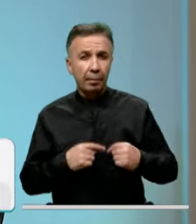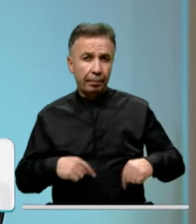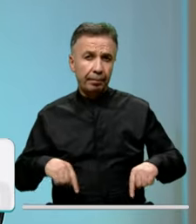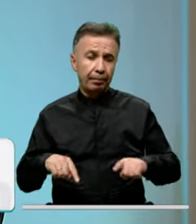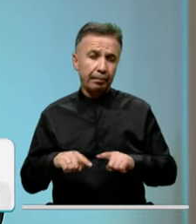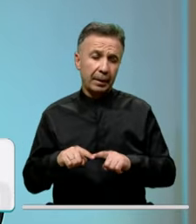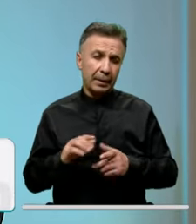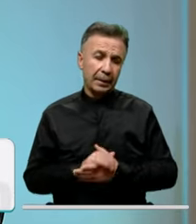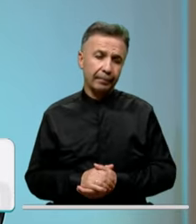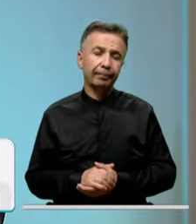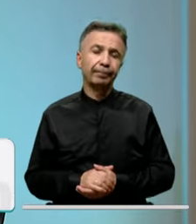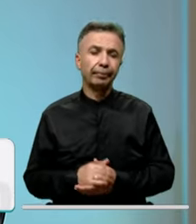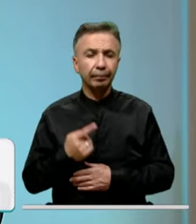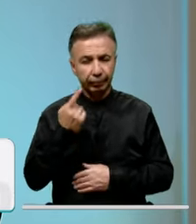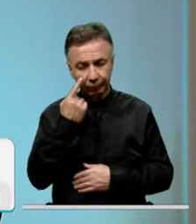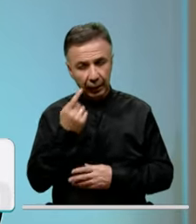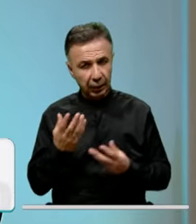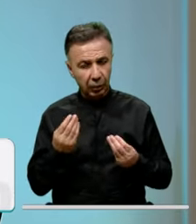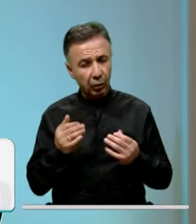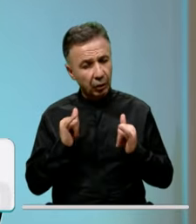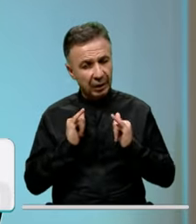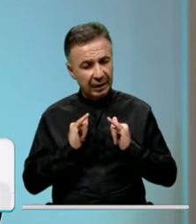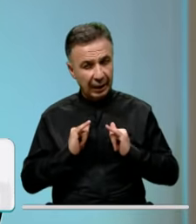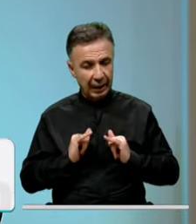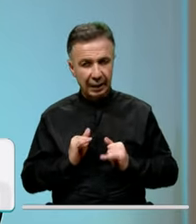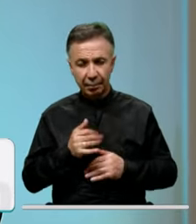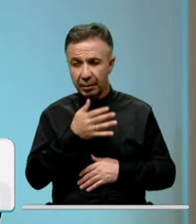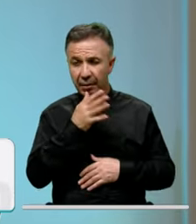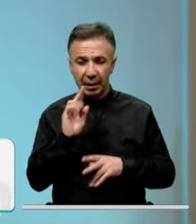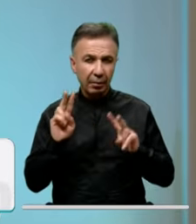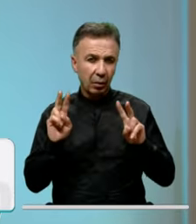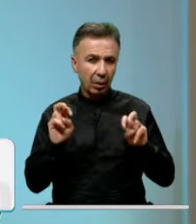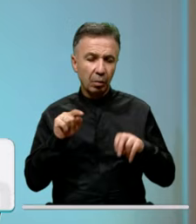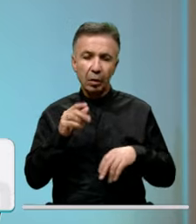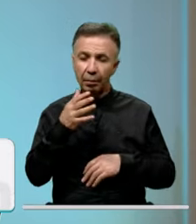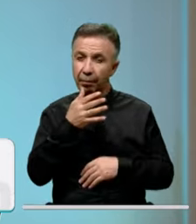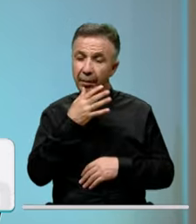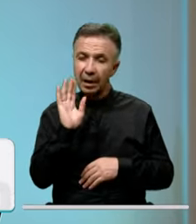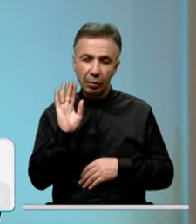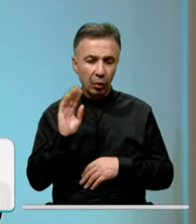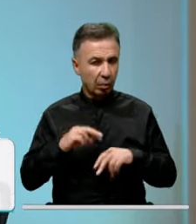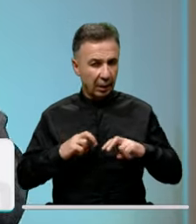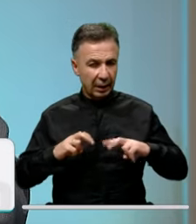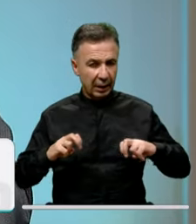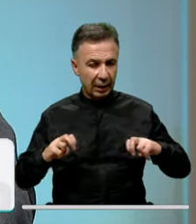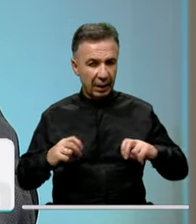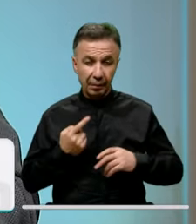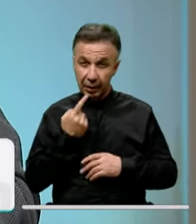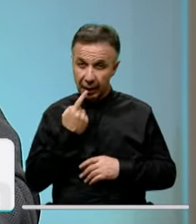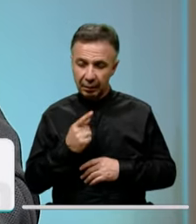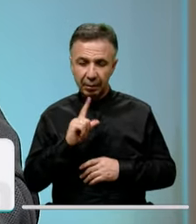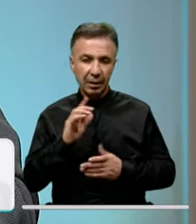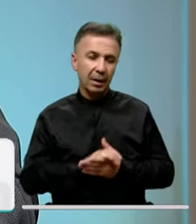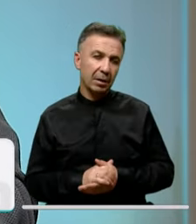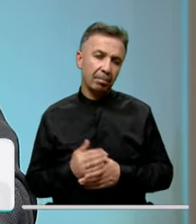olabildiğince demiyorum, bakın çok rahat bilmediğimiz konularda bunu bilmiyorum, bunu bir araştıralım demeliyiz.